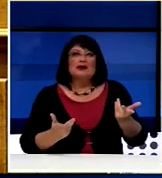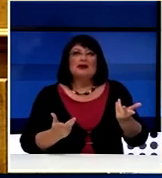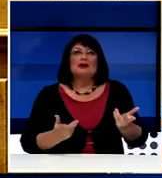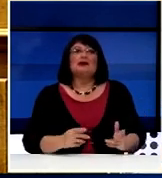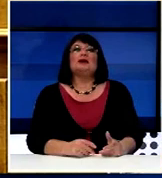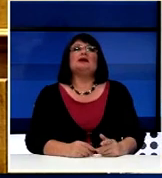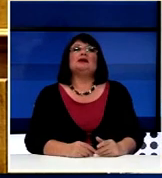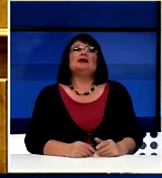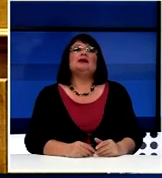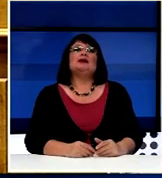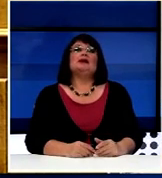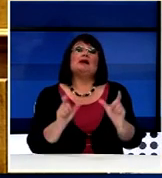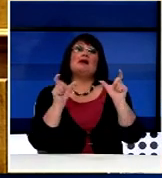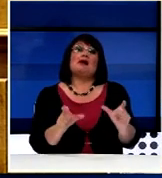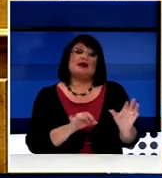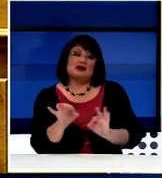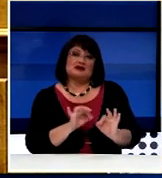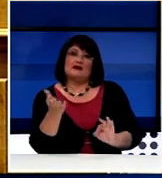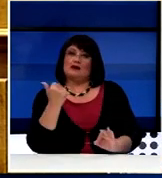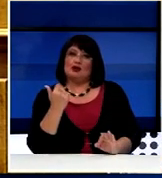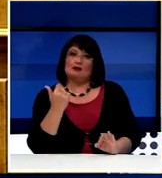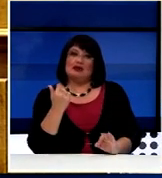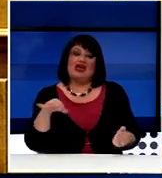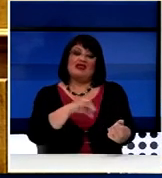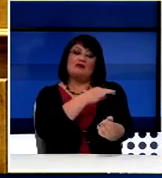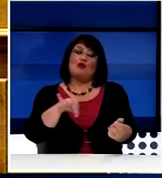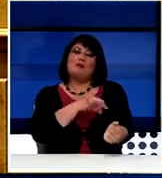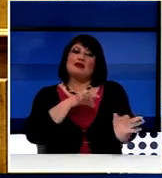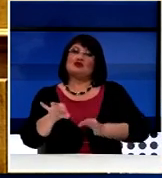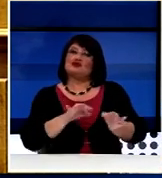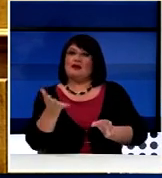όχι μόνο χωρίς αμυντικό σχεδιασμό αποτροπής, αλλά και χωρίς διπλωματικό σχεδιασμό.